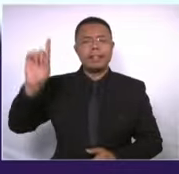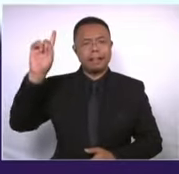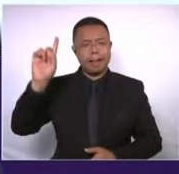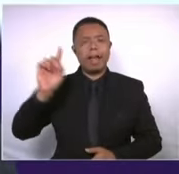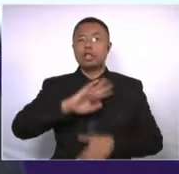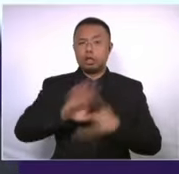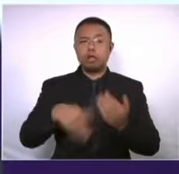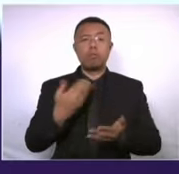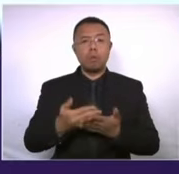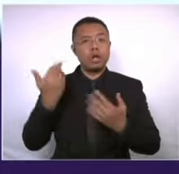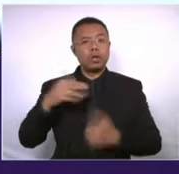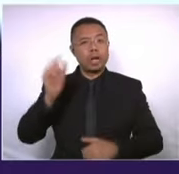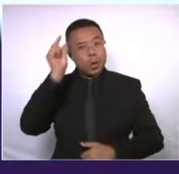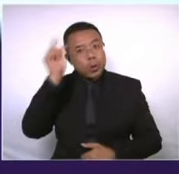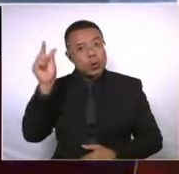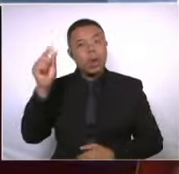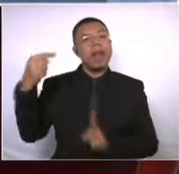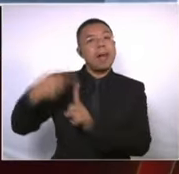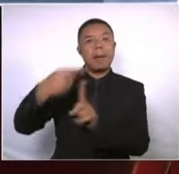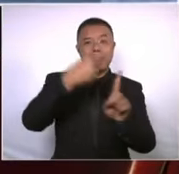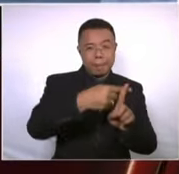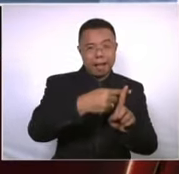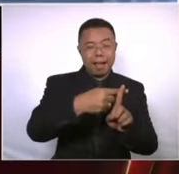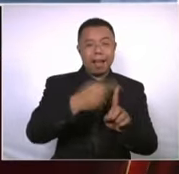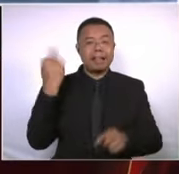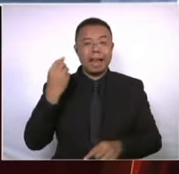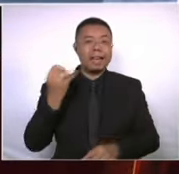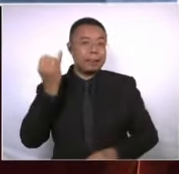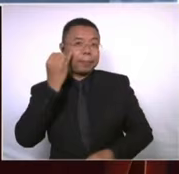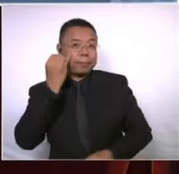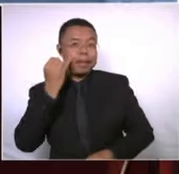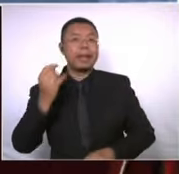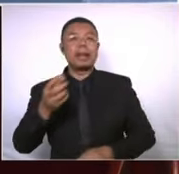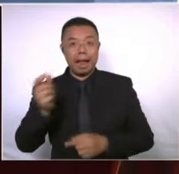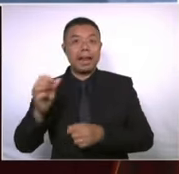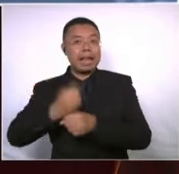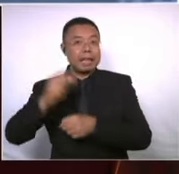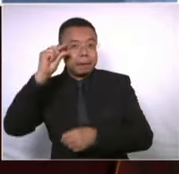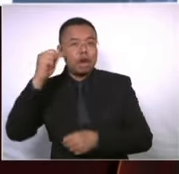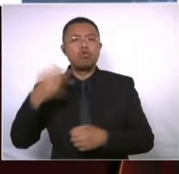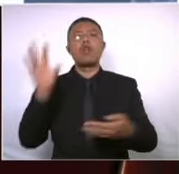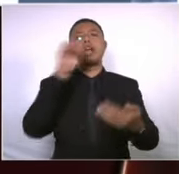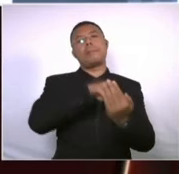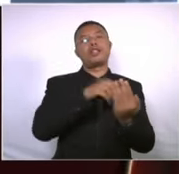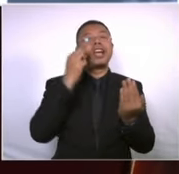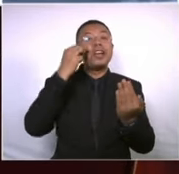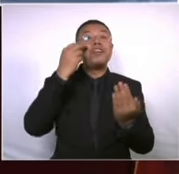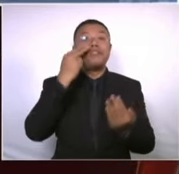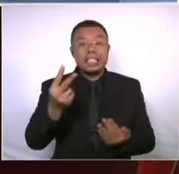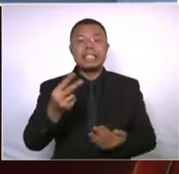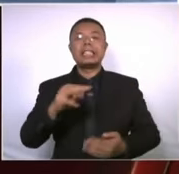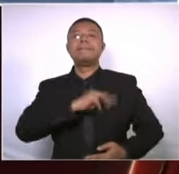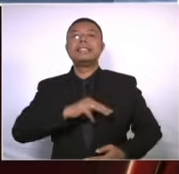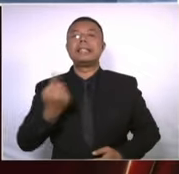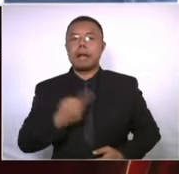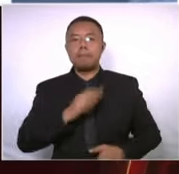apa yang diusulkan ditambahkan oleh Cak Imin dan Mas jbran itu sudah ada divisi misi